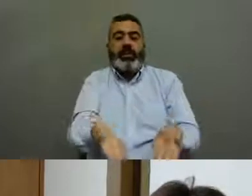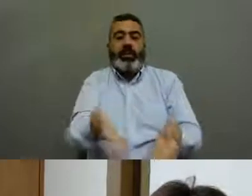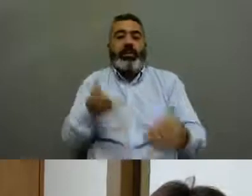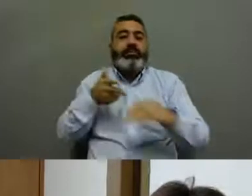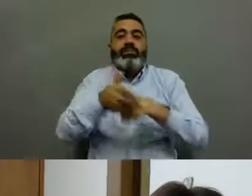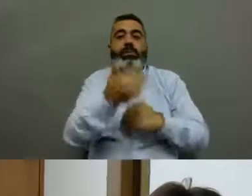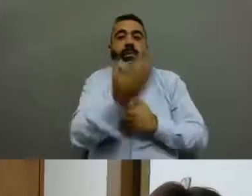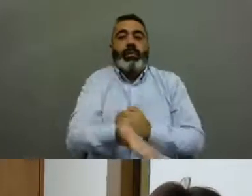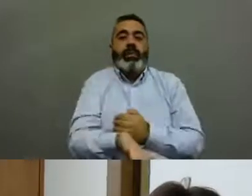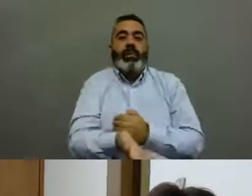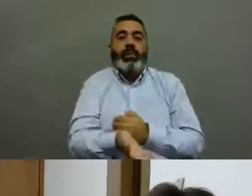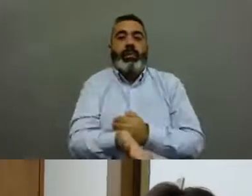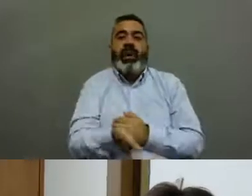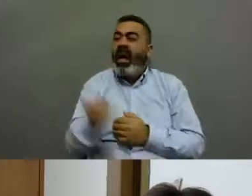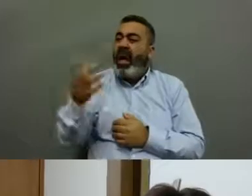ράμπα. Και